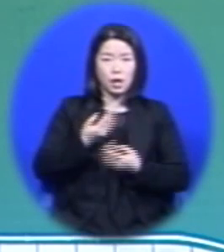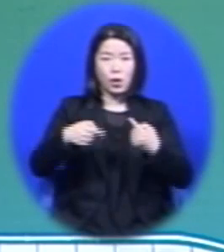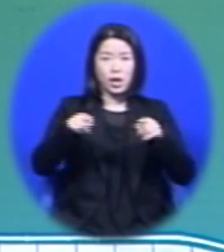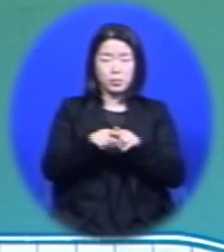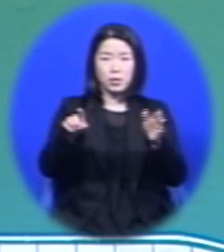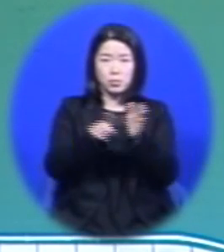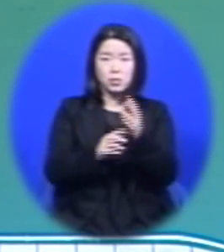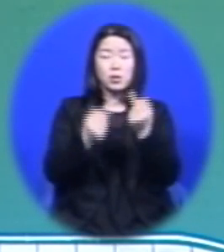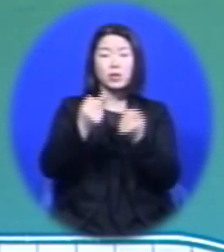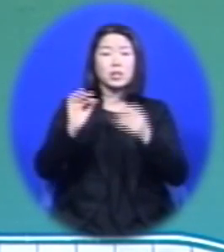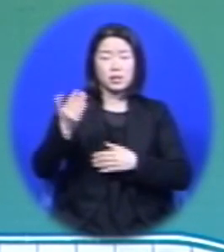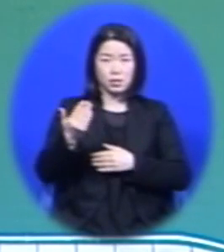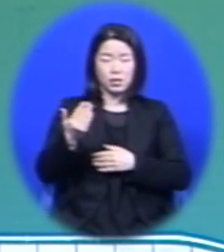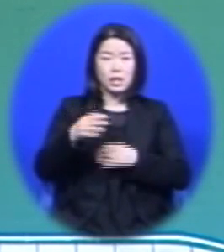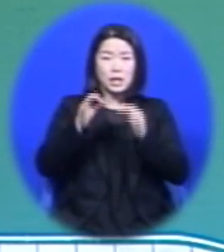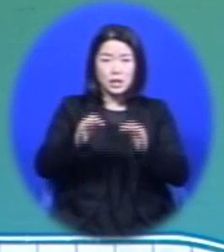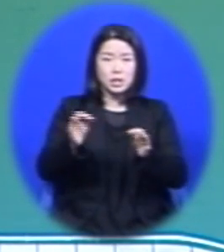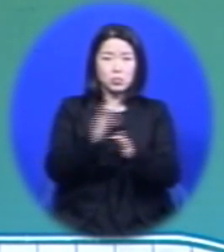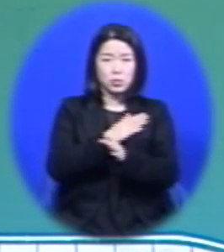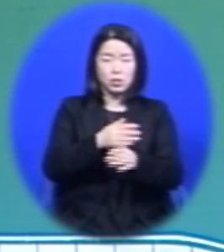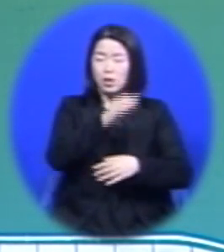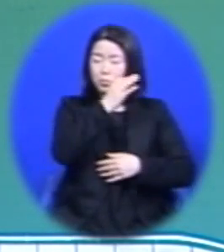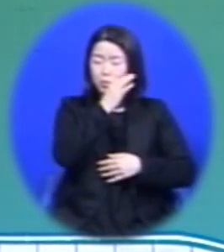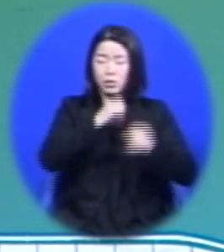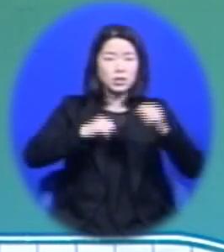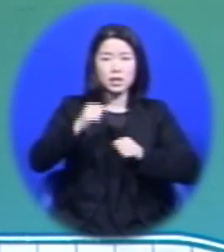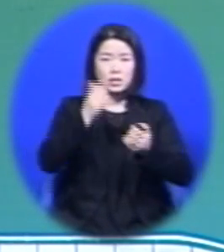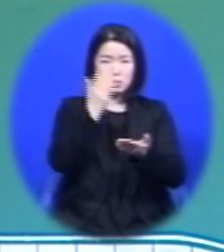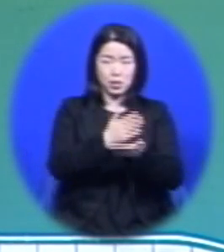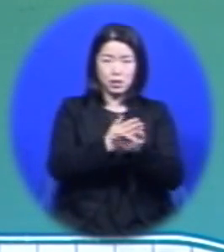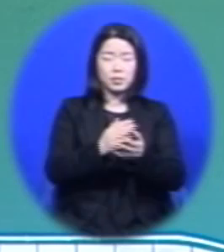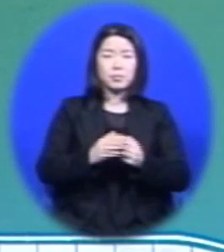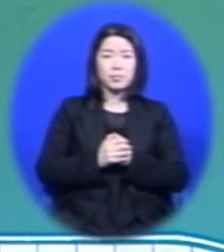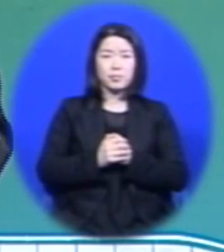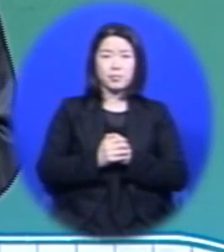되었습니다. 이제부터는 부끄러운 짓 하고 살지 맙시다.